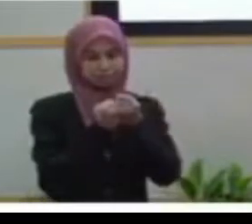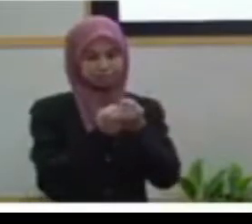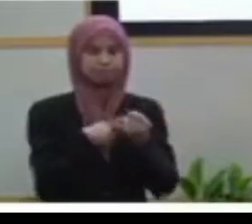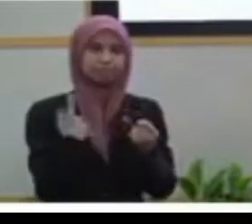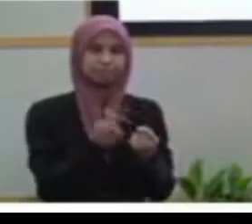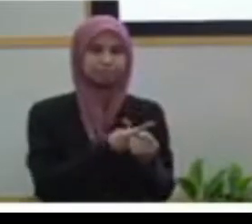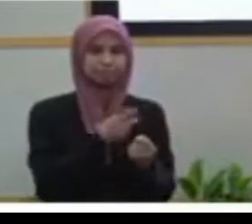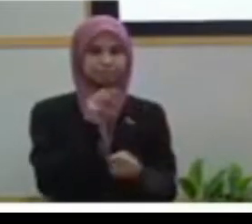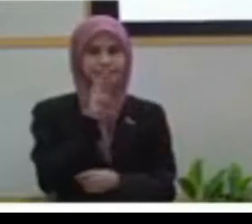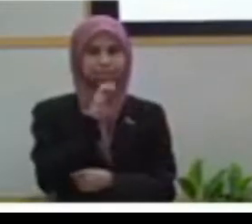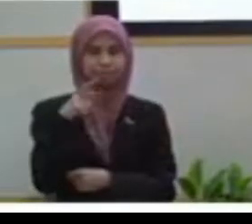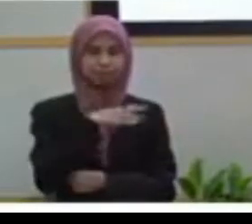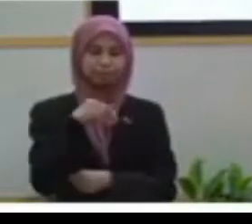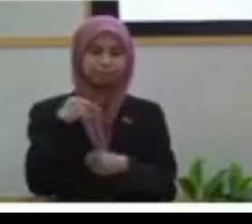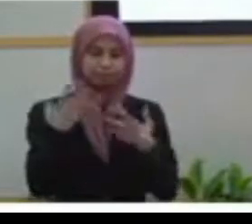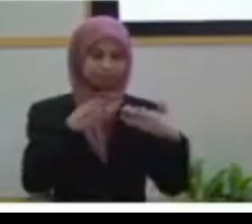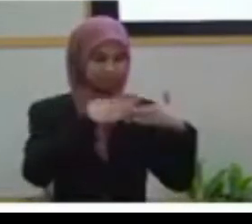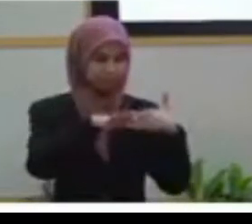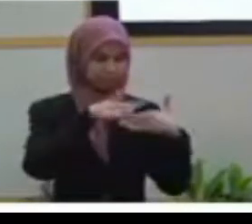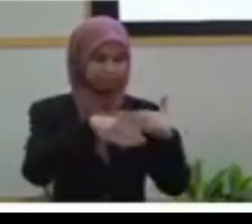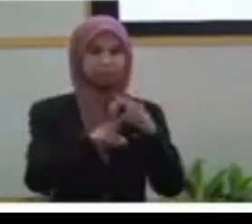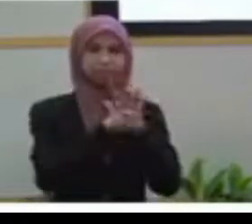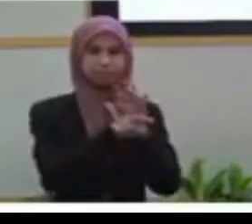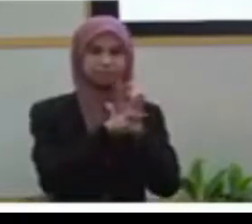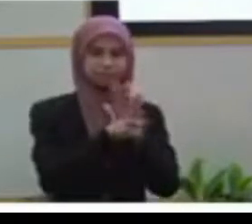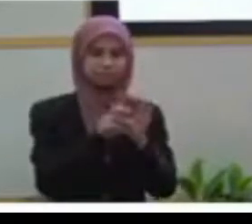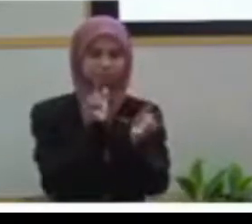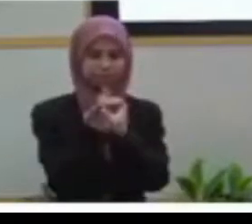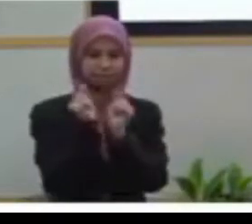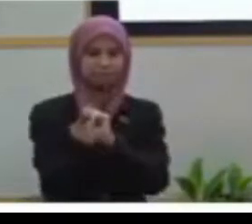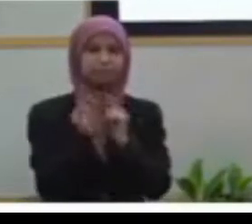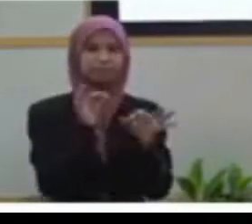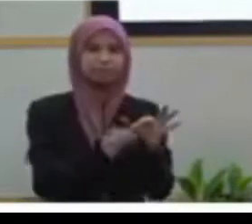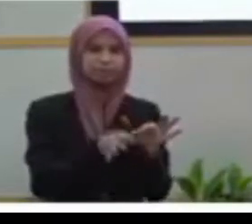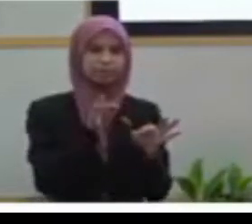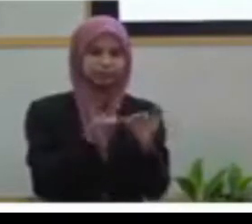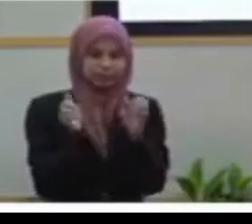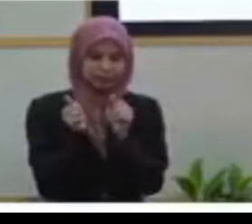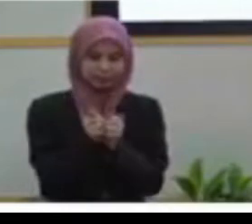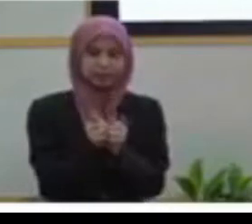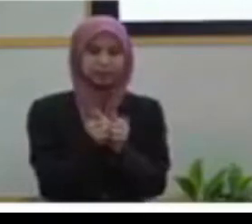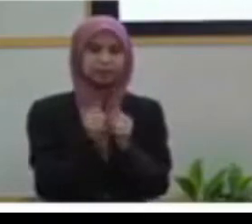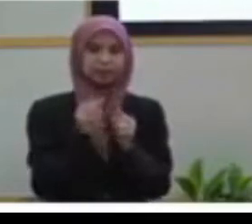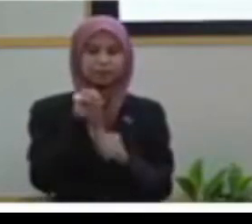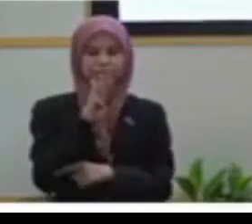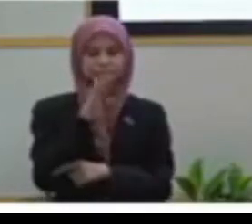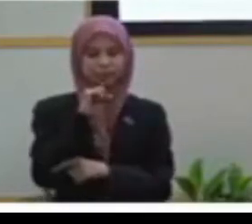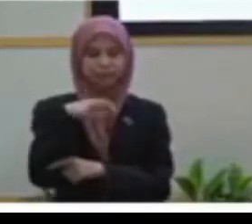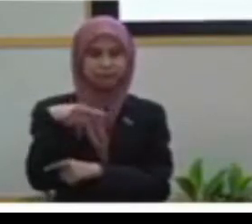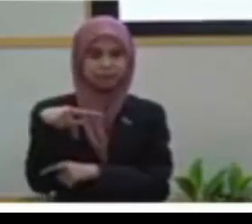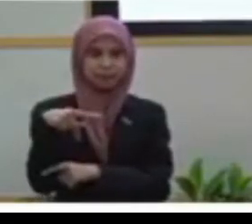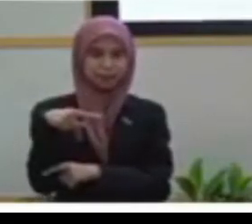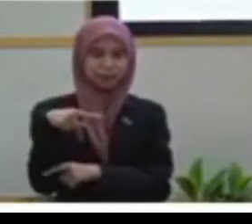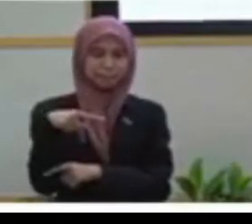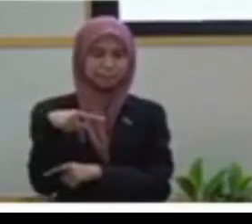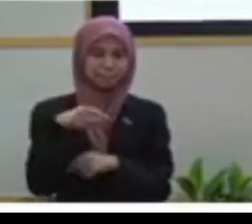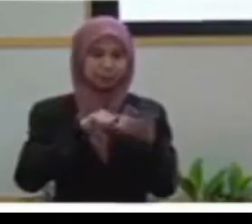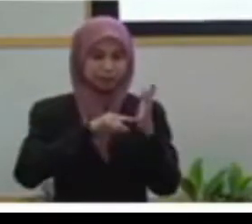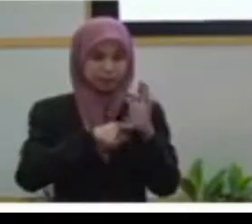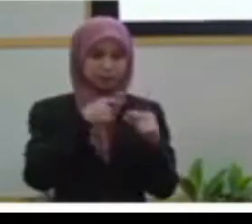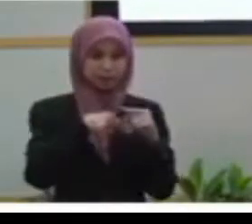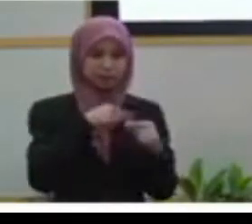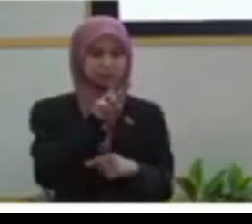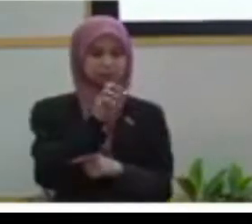kuat dan telah menghantar wakil jurubahasa isyarat bersama-sama dengan MBSP iaitu sejak tahun